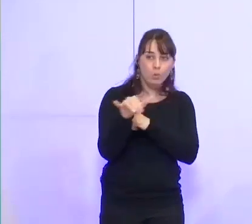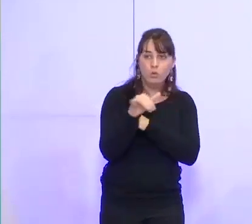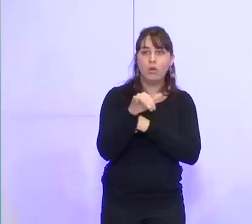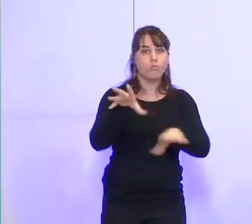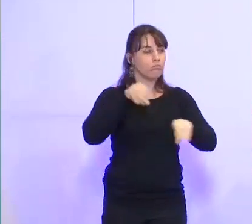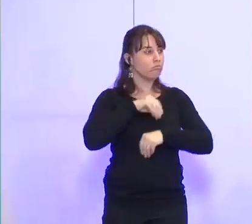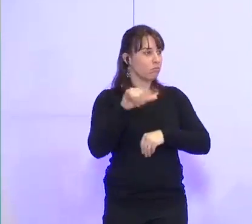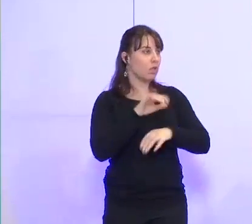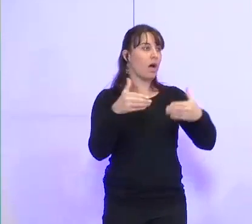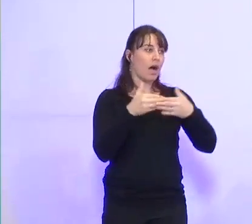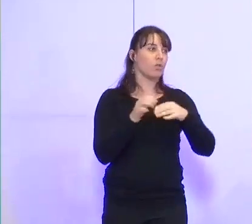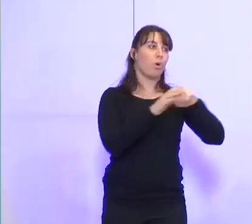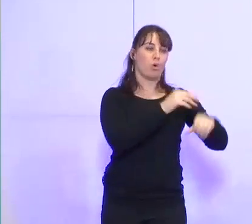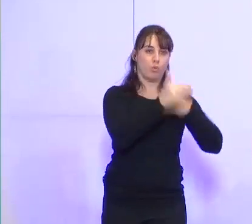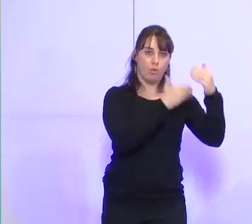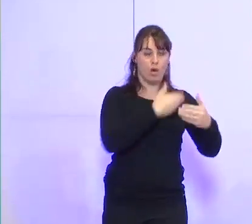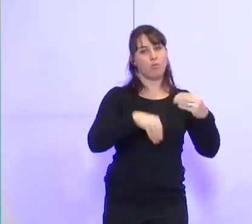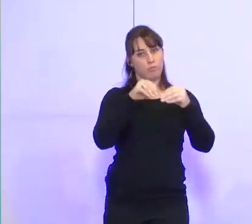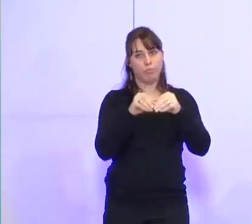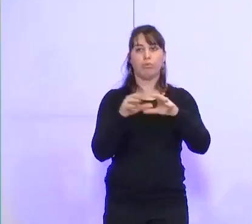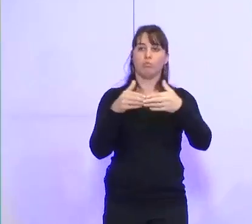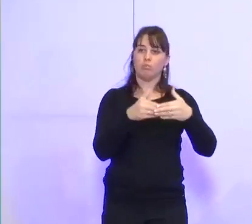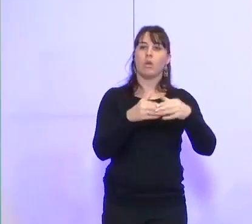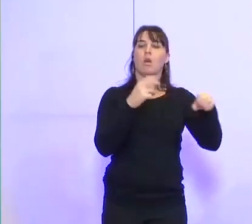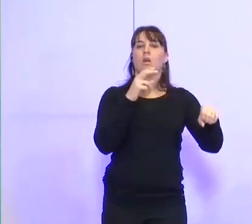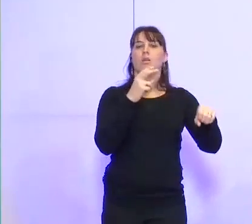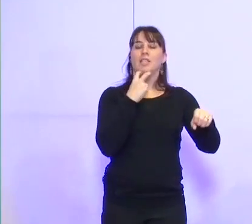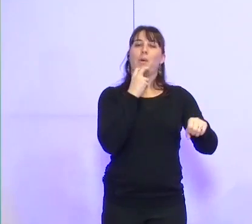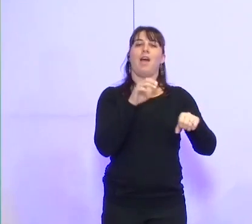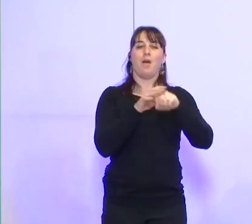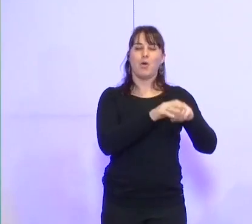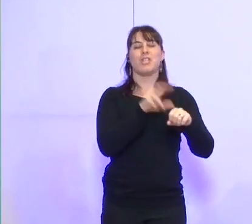Le Rassemblement de gauche et de progrès, le Rassemblement citoyen de gauche et les écologistes.